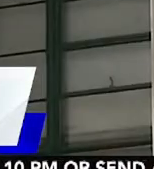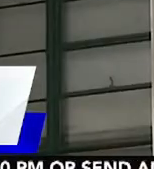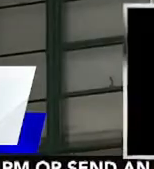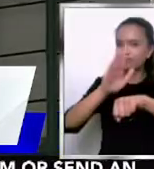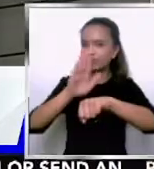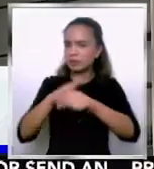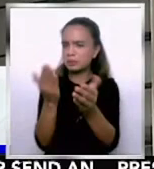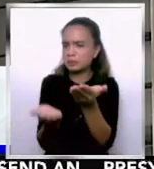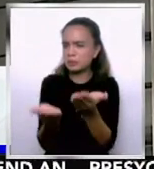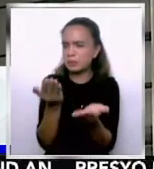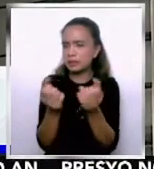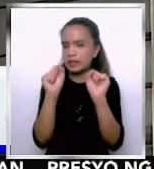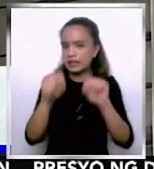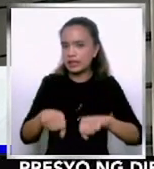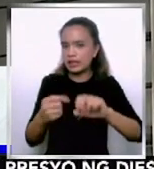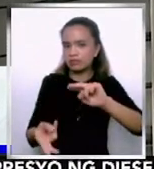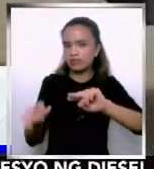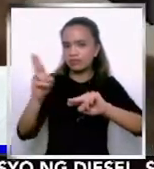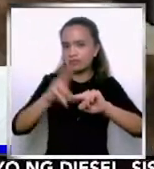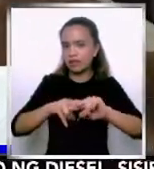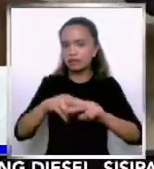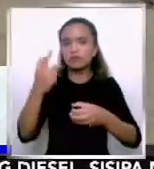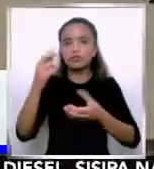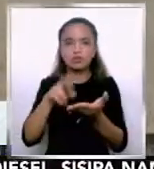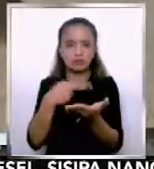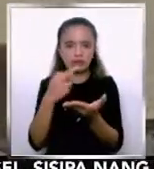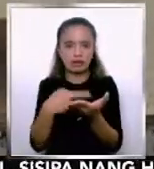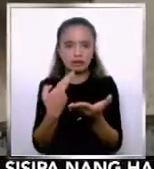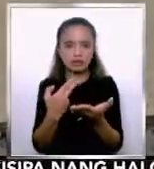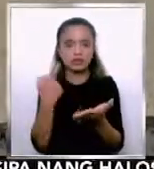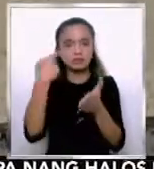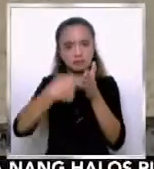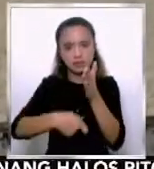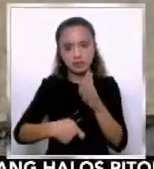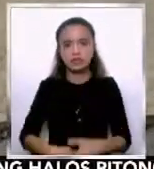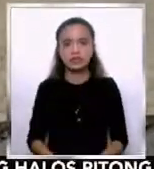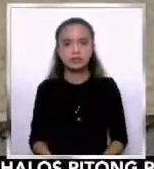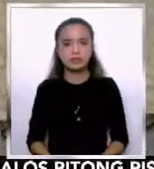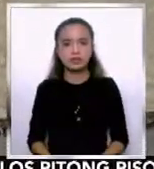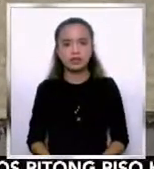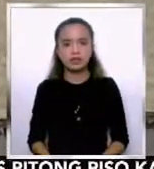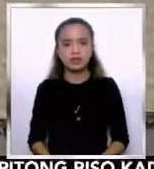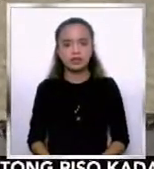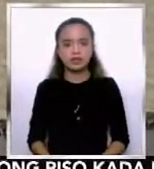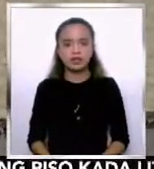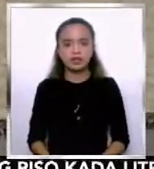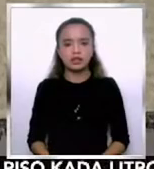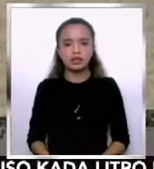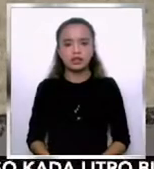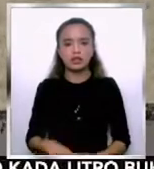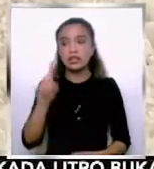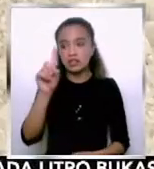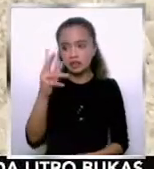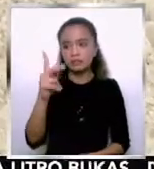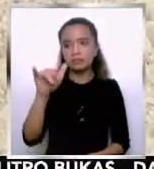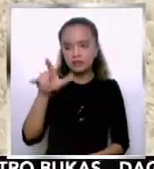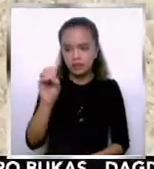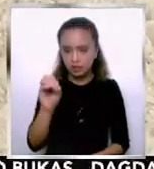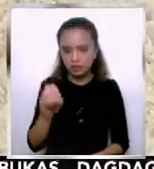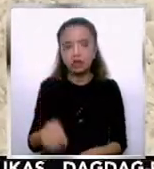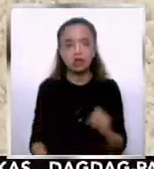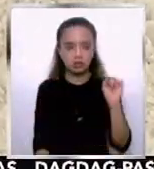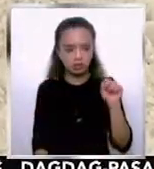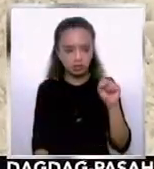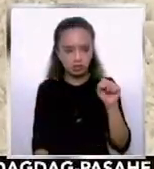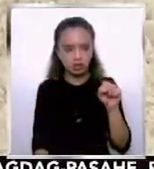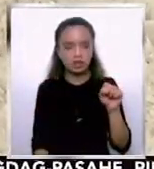posibleng pagtaas ng presyo ng bigas. Magpapalo ng 5-6 na piso yan. Per kilo? Oo. Yung